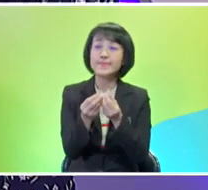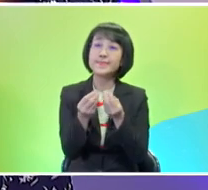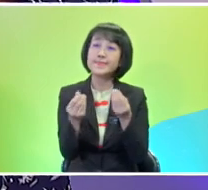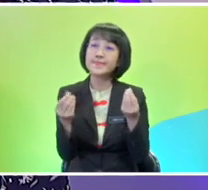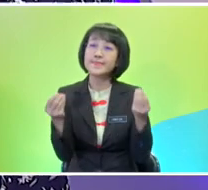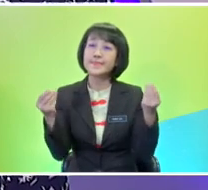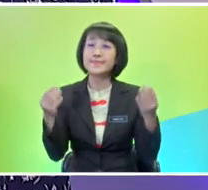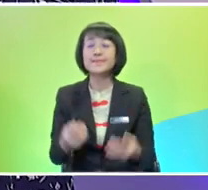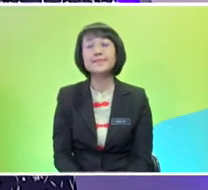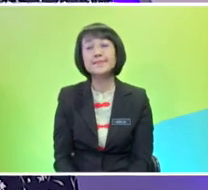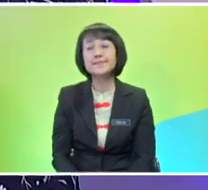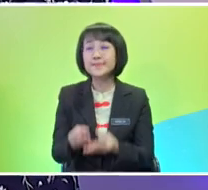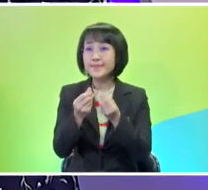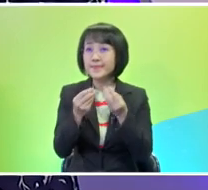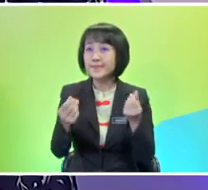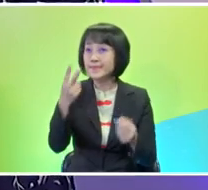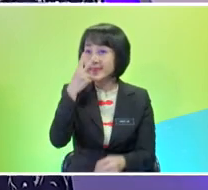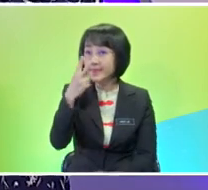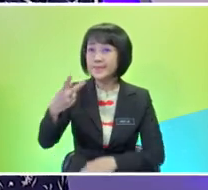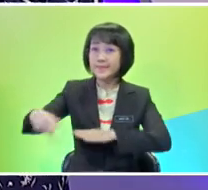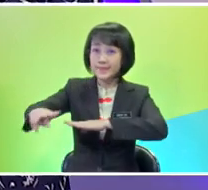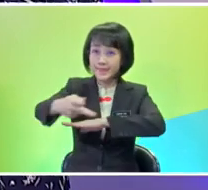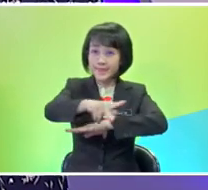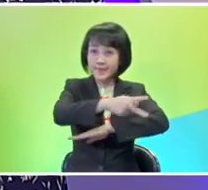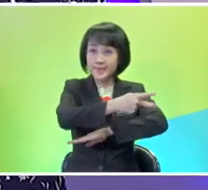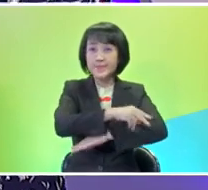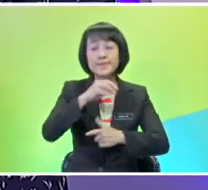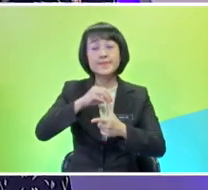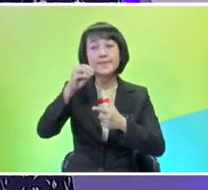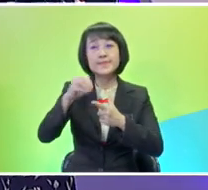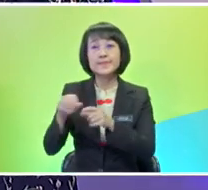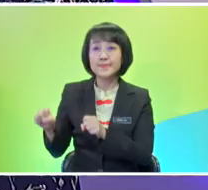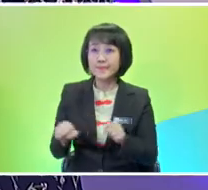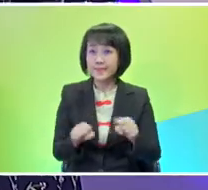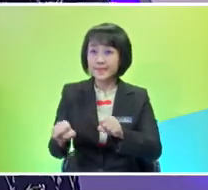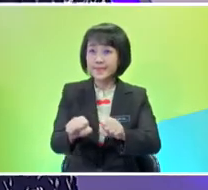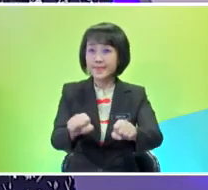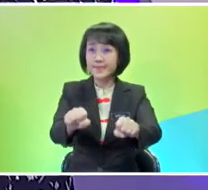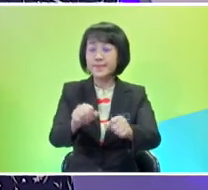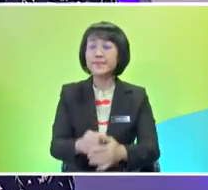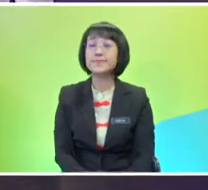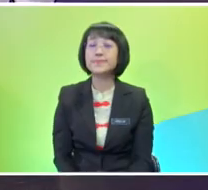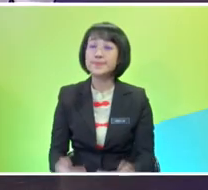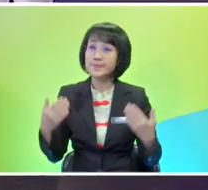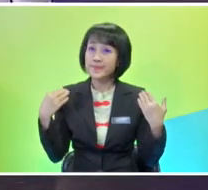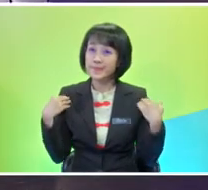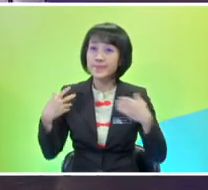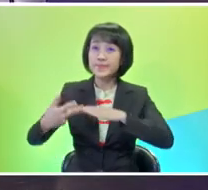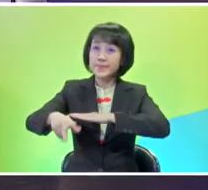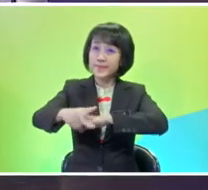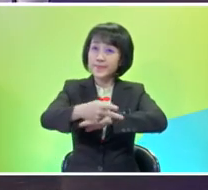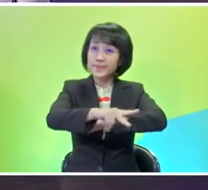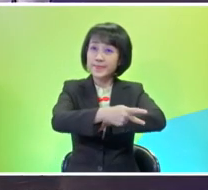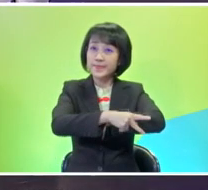pasti kita ditengok di pantai ataupun di sungai sebab pasti ini ada pasir pantai dan juga